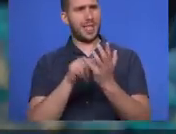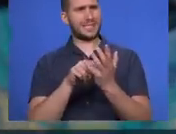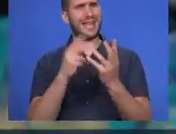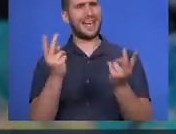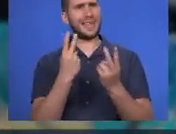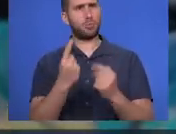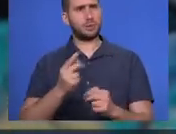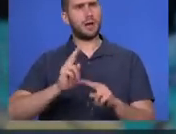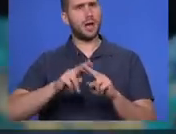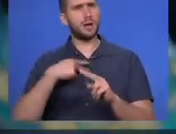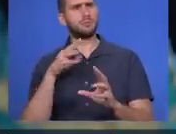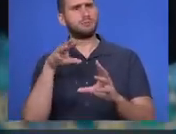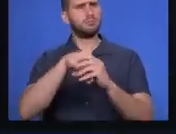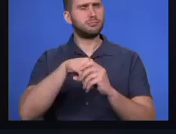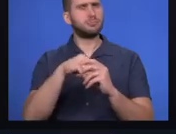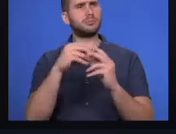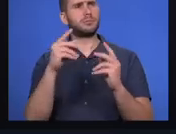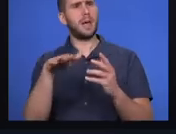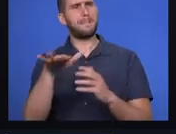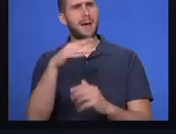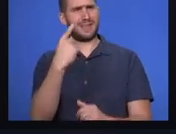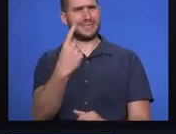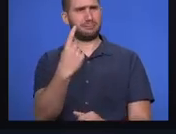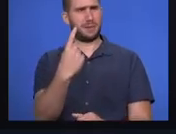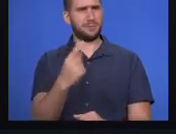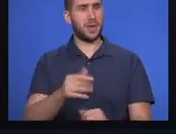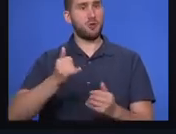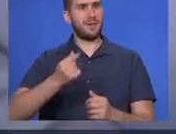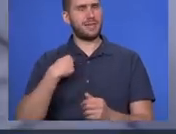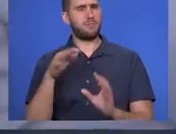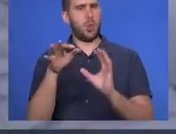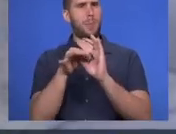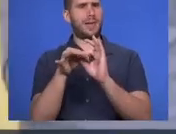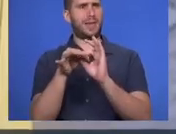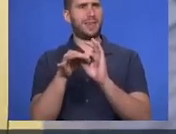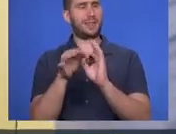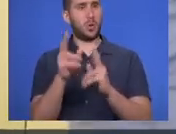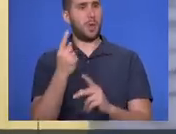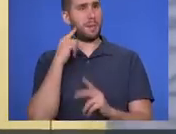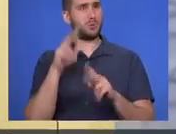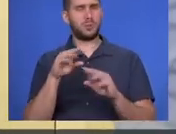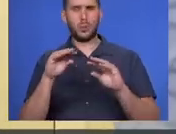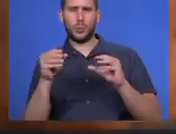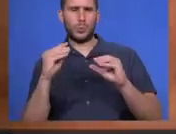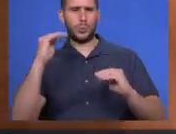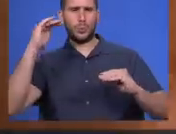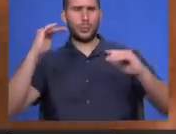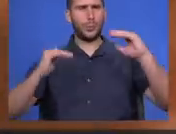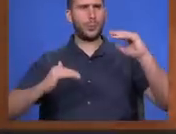לחיפוש, ואנחנו מצטרפים למערכת בעצם. הנה, עכשיו אני מחוברת. ואני יכולה ממש לשחק עם